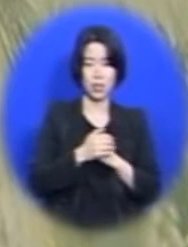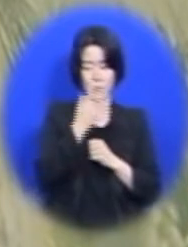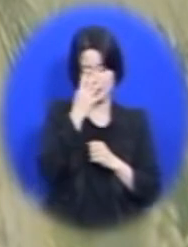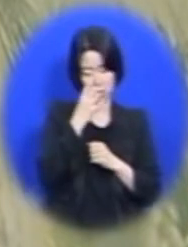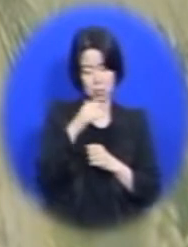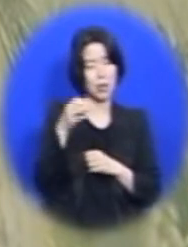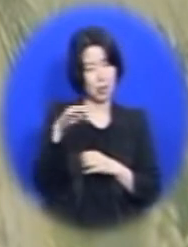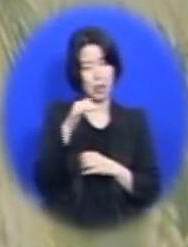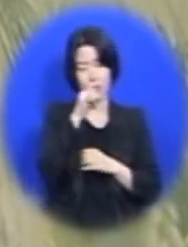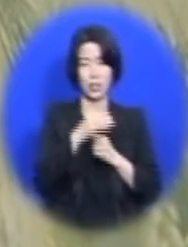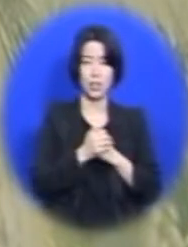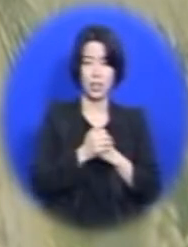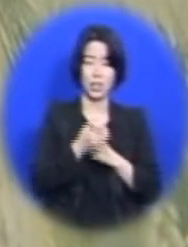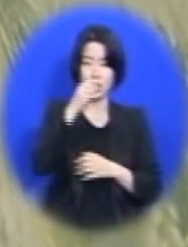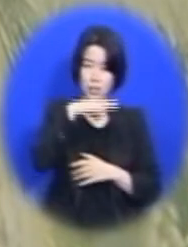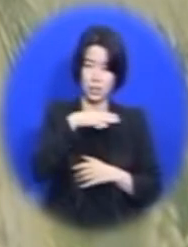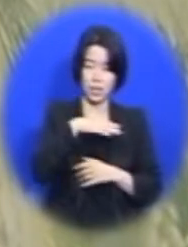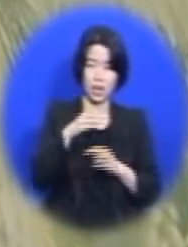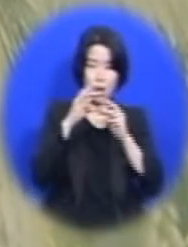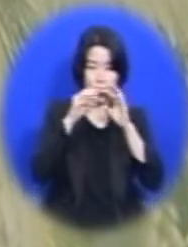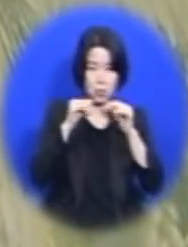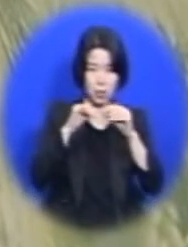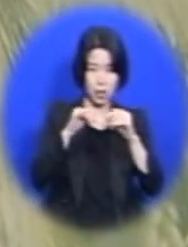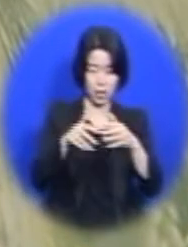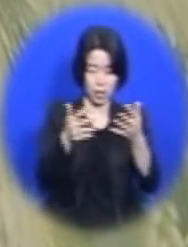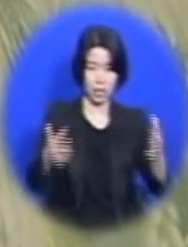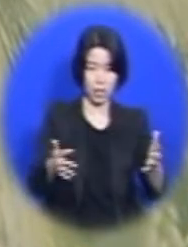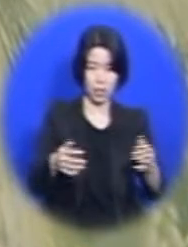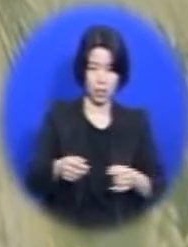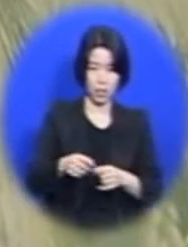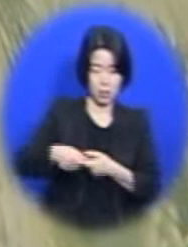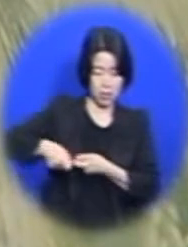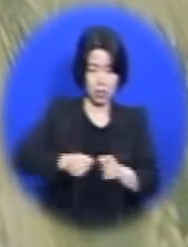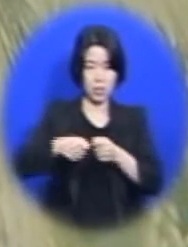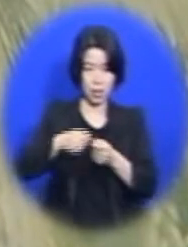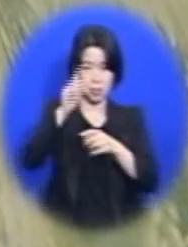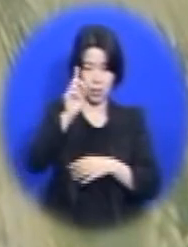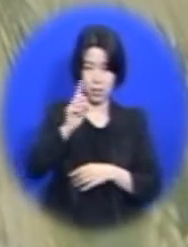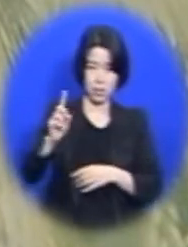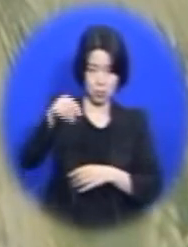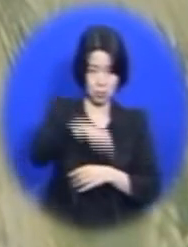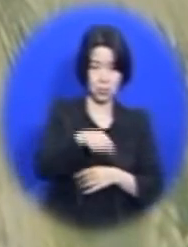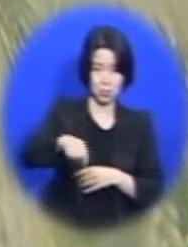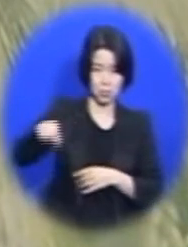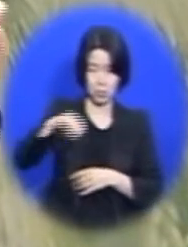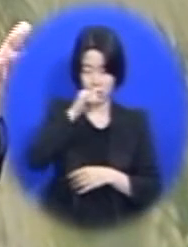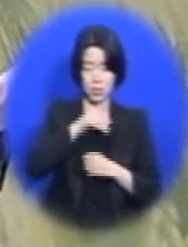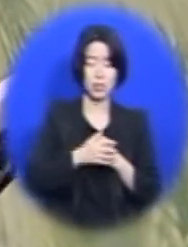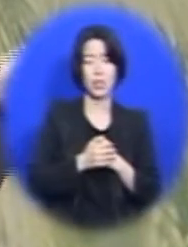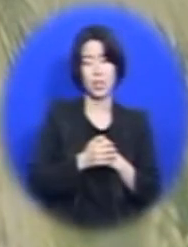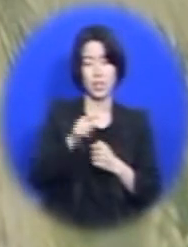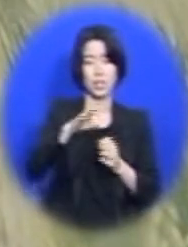초라했어요. 그저 모래무더기에 삽자로 꽂혀져 있는 정도의 분위기입니다. 그때는 이